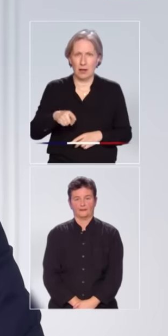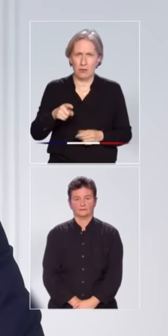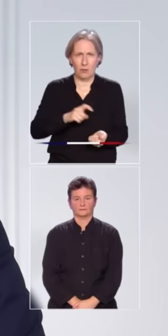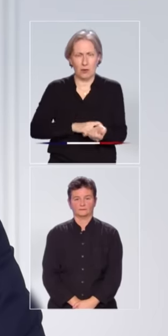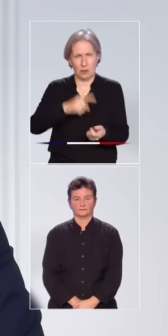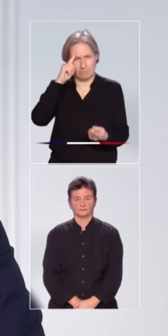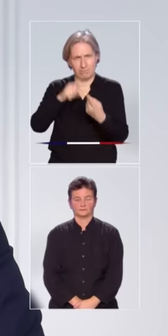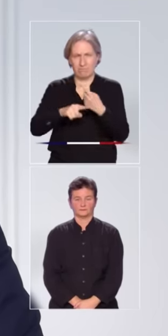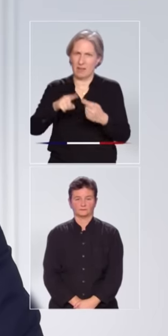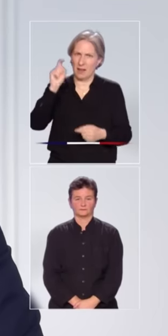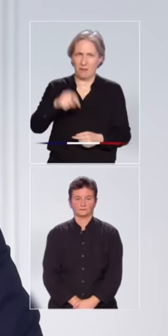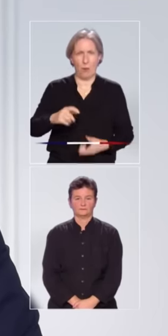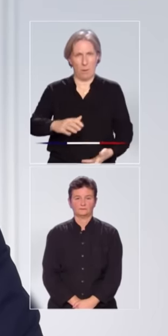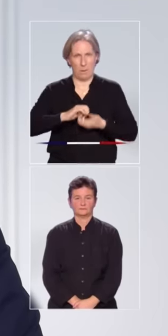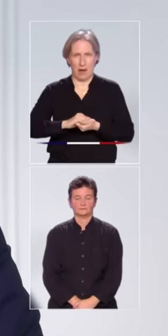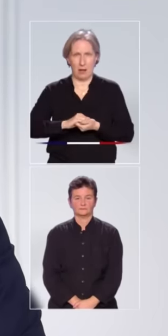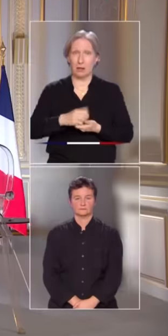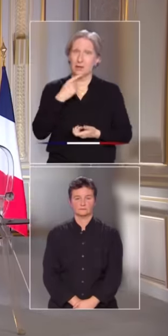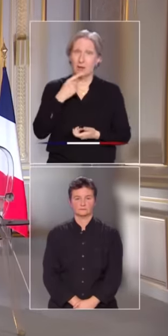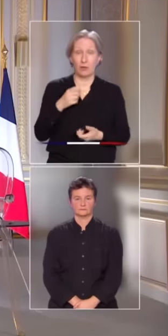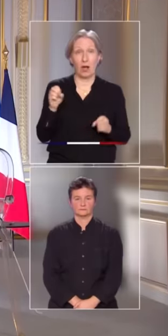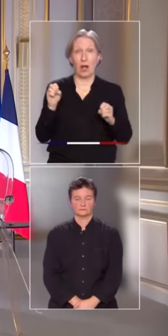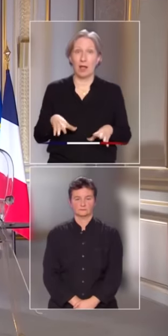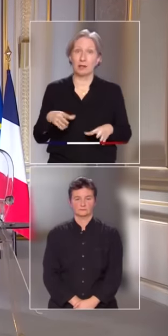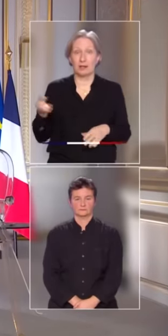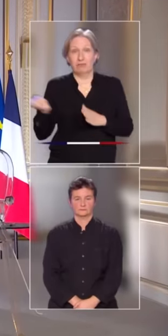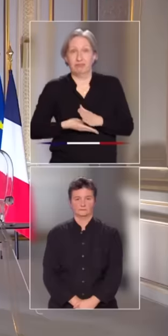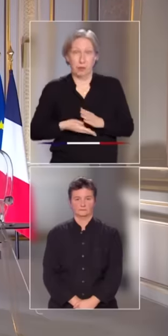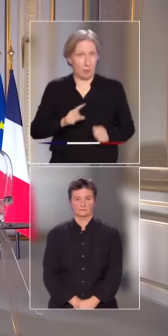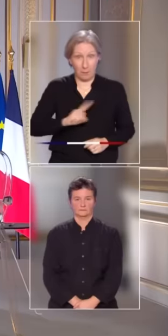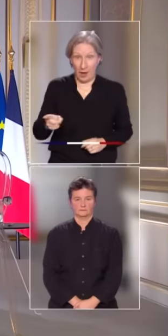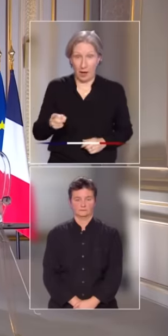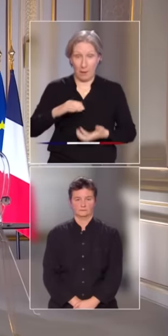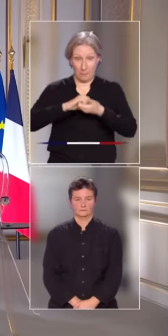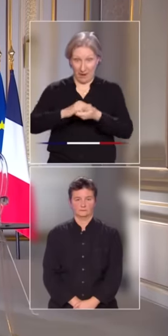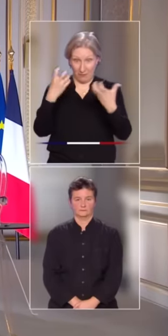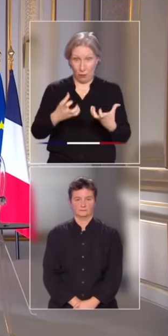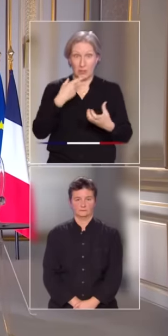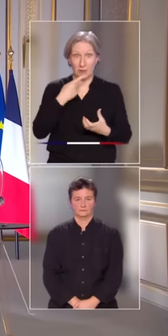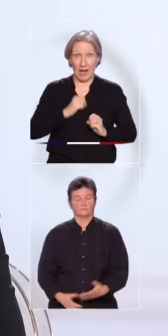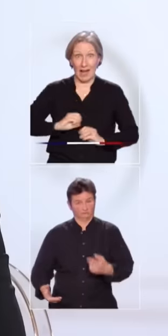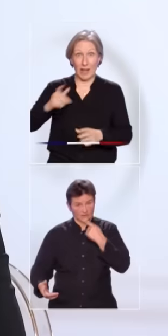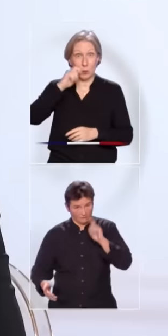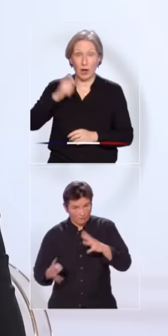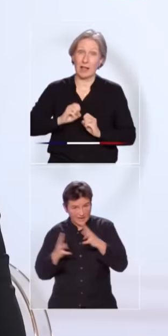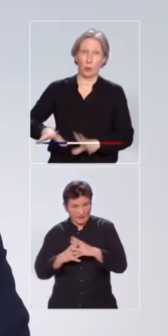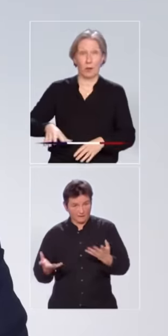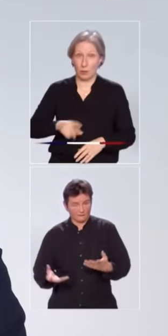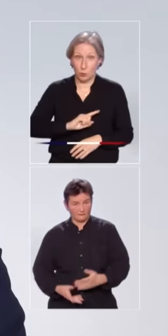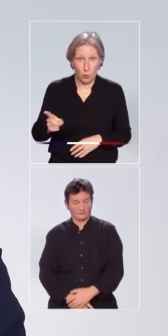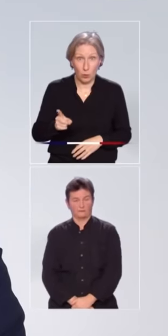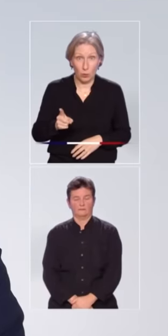Vouloir la paix, ça n'est pas choisir la défaite. Vouloir la paix aujourd'hui, ça n'est pas laisser tomber l'Ukraine. C'est faire vouloir la guerre. Vouloir la paix,